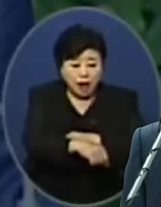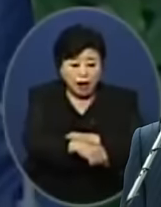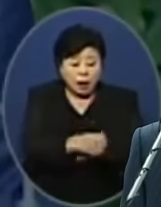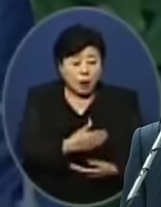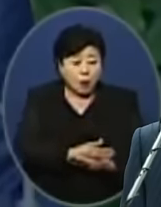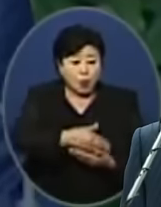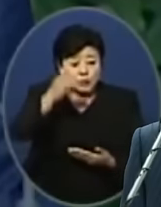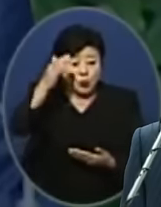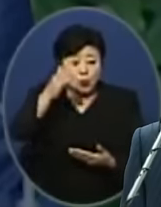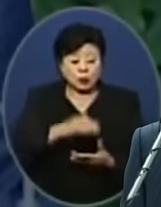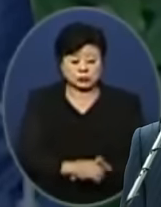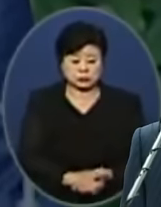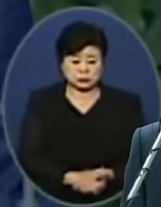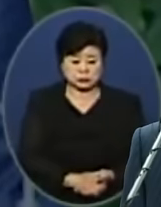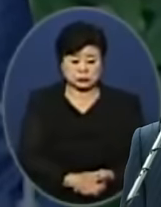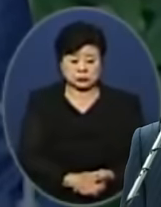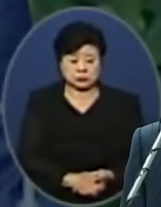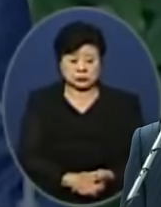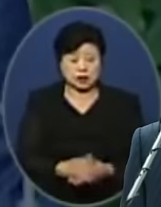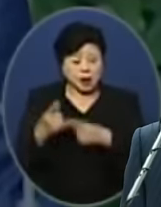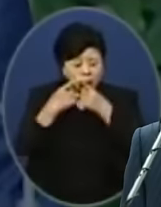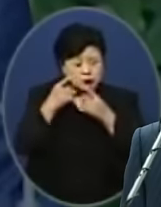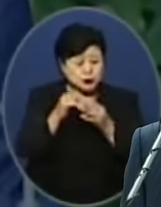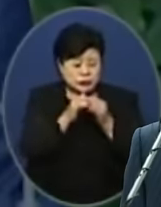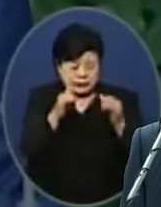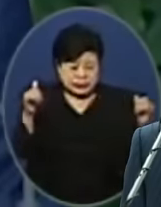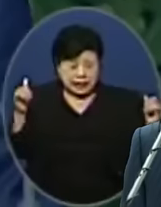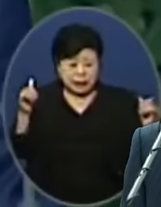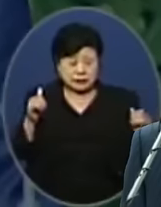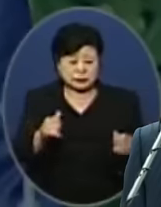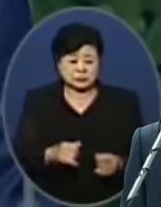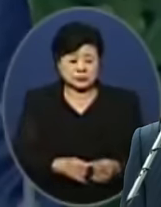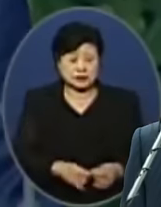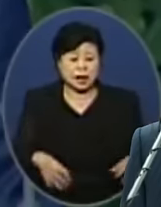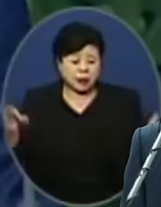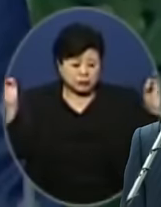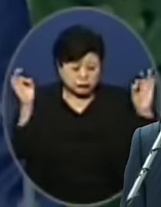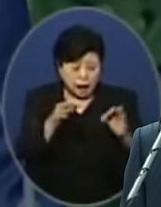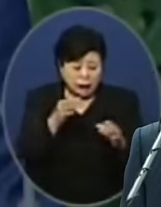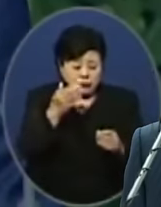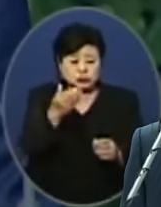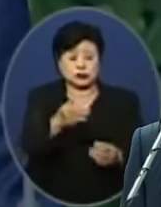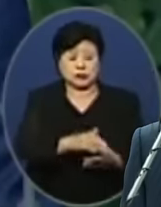피하고 말았죠. 허물진 인생의 허물을 다 피하여 주셔서